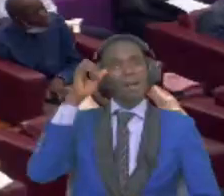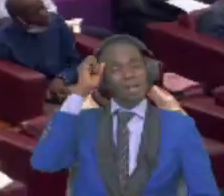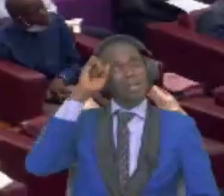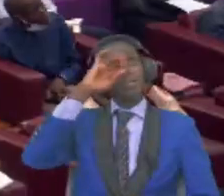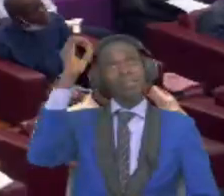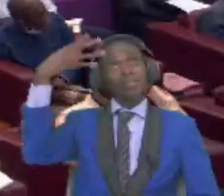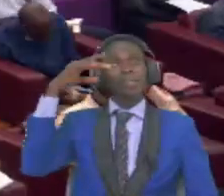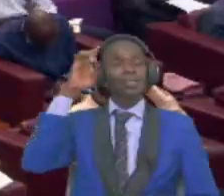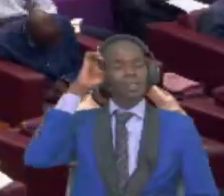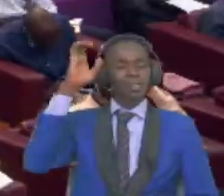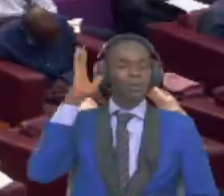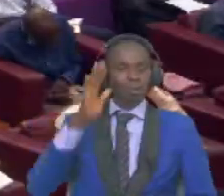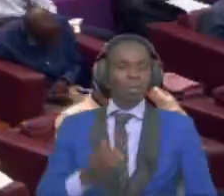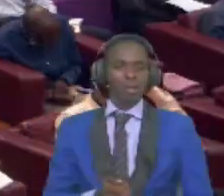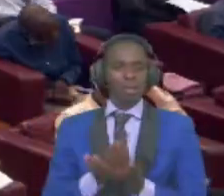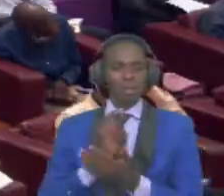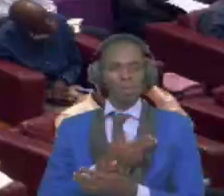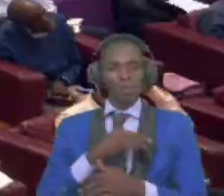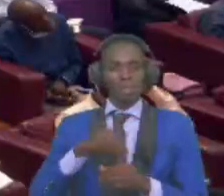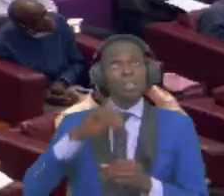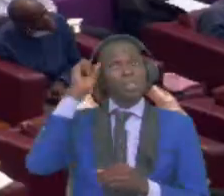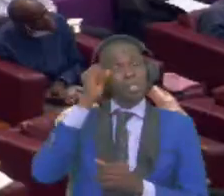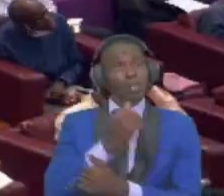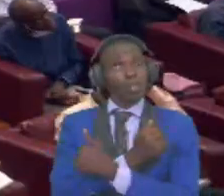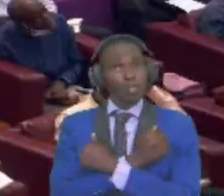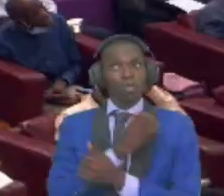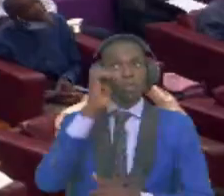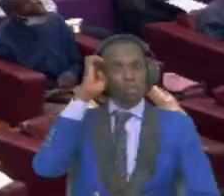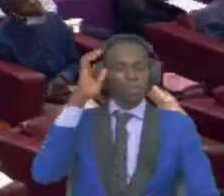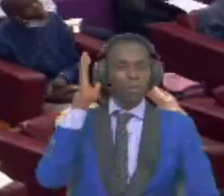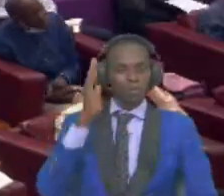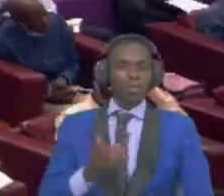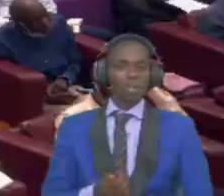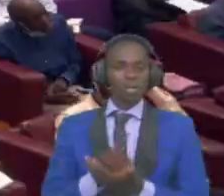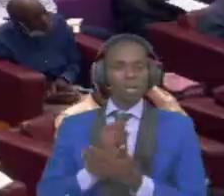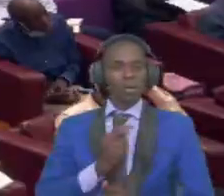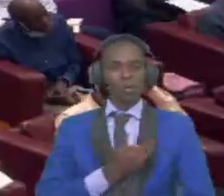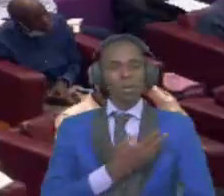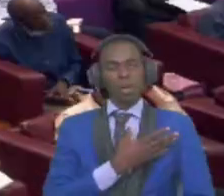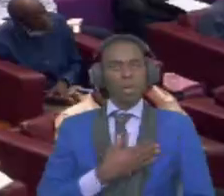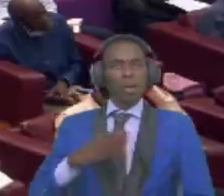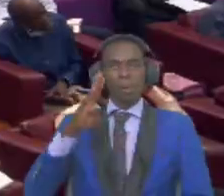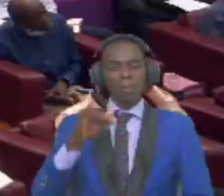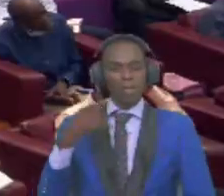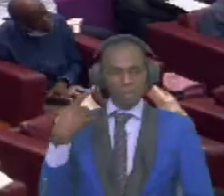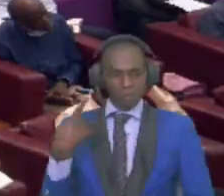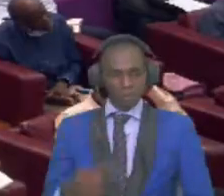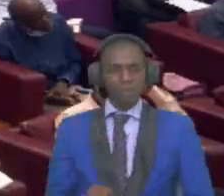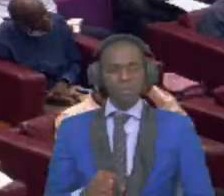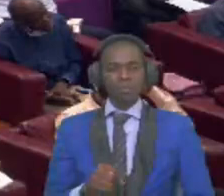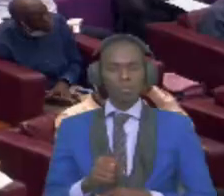grâce il ne vous aidera dans son amour il nous aidera et par